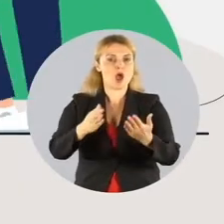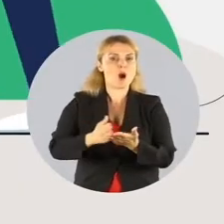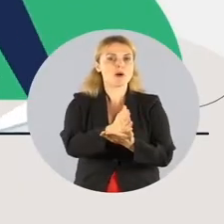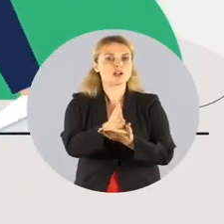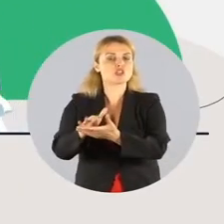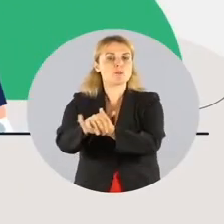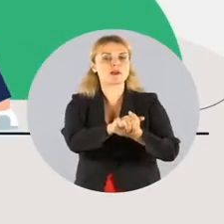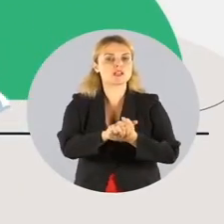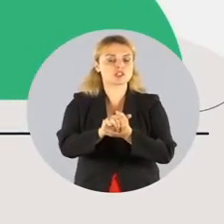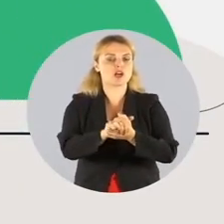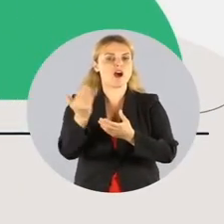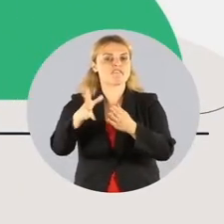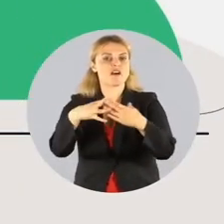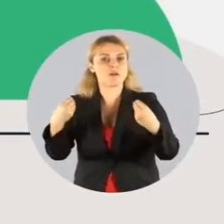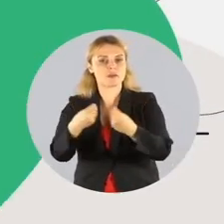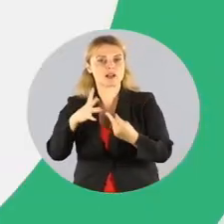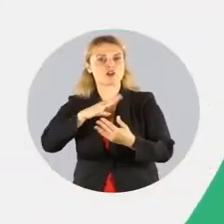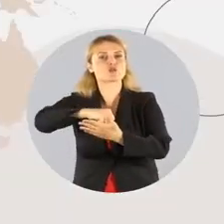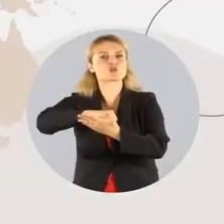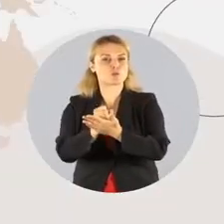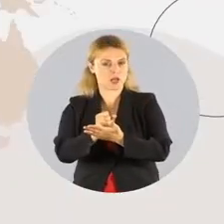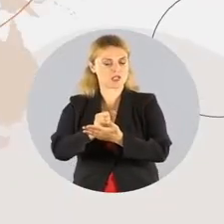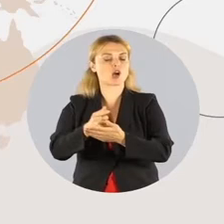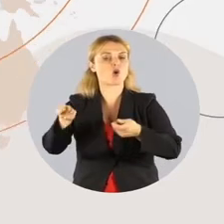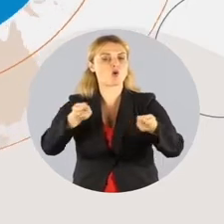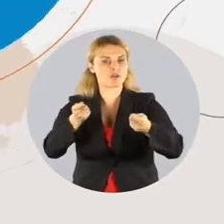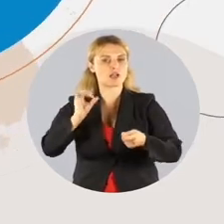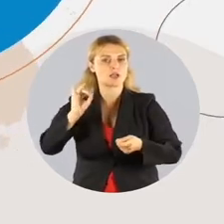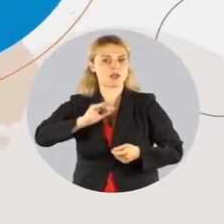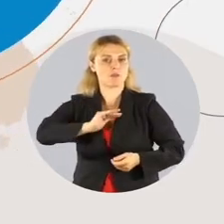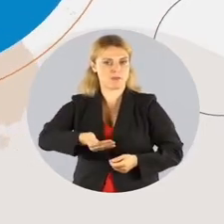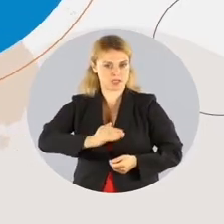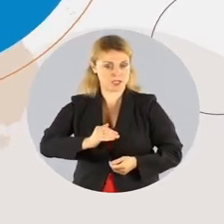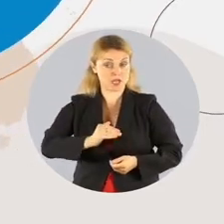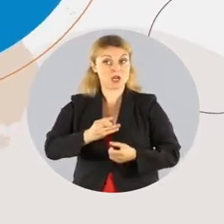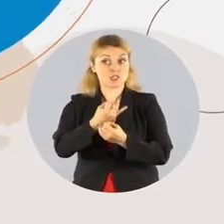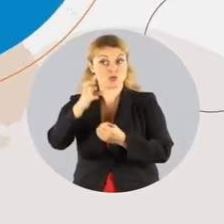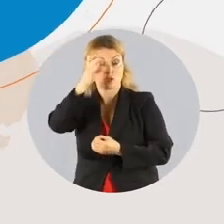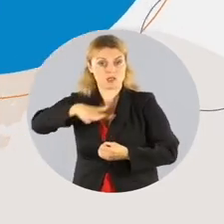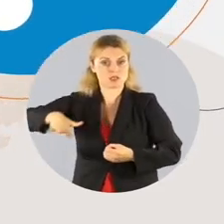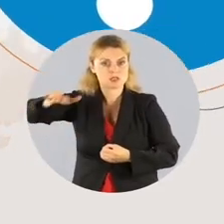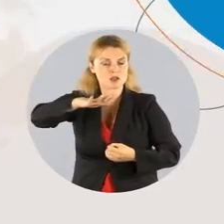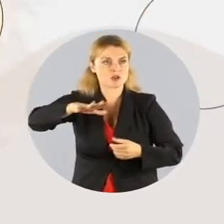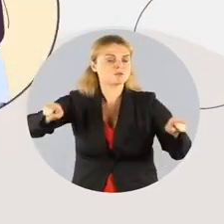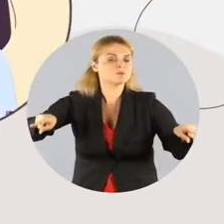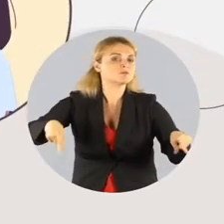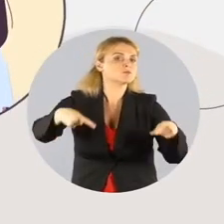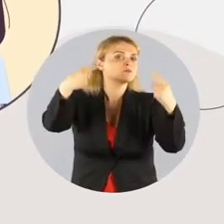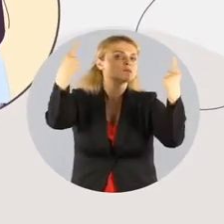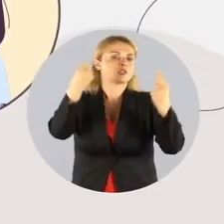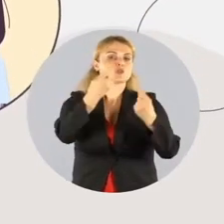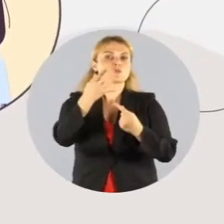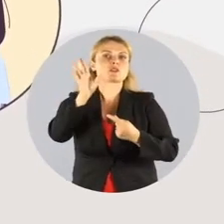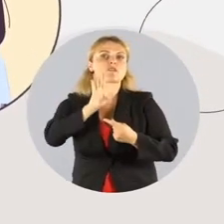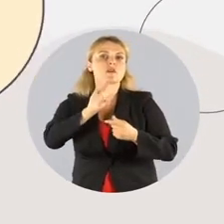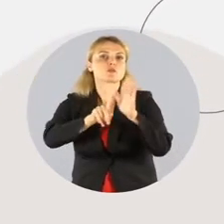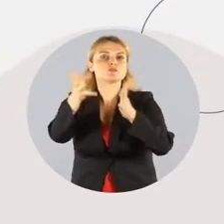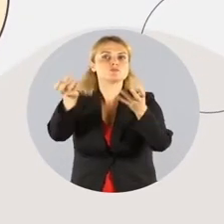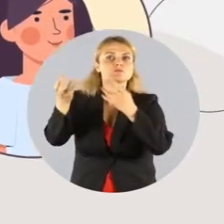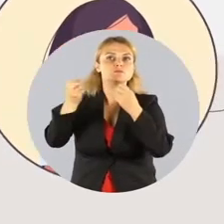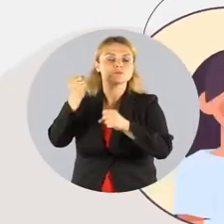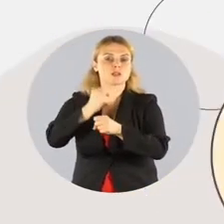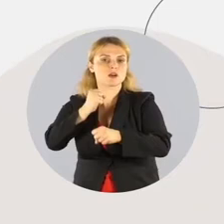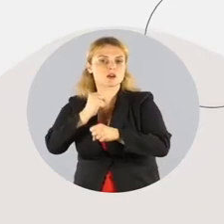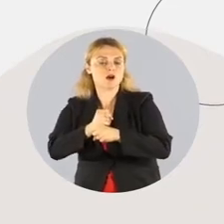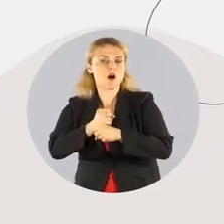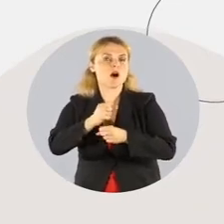Politicile prietenoase familiilor, adoptate de guvernele și mediul de afacere din unele țări, au dus la sporirea numărului de femei angajate și